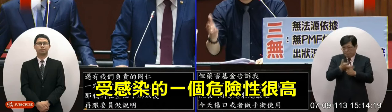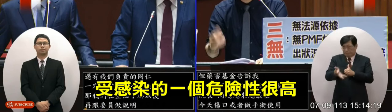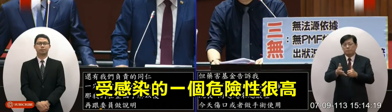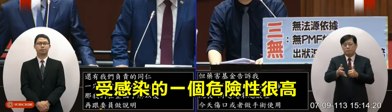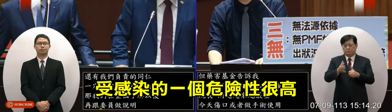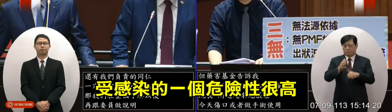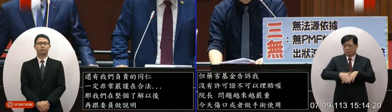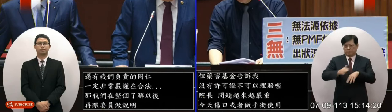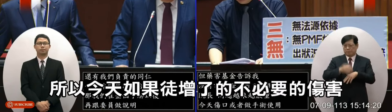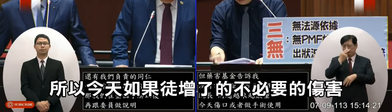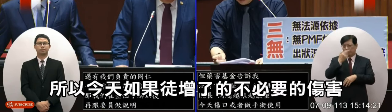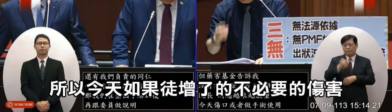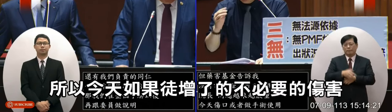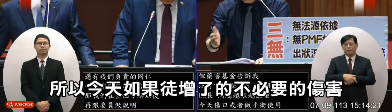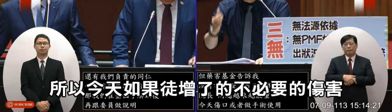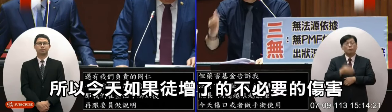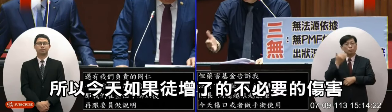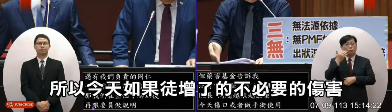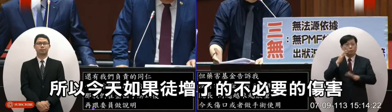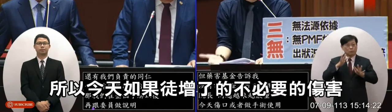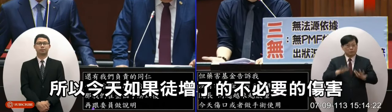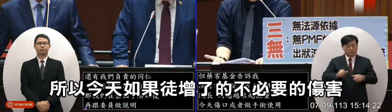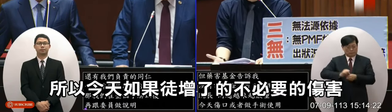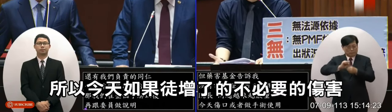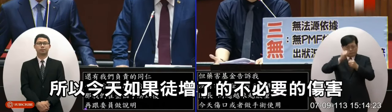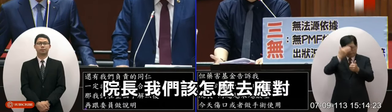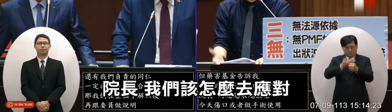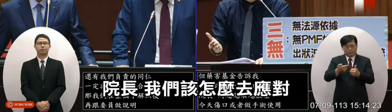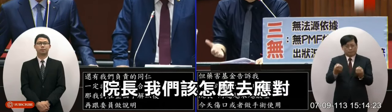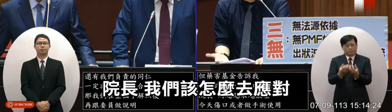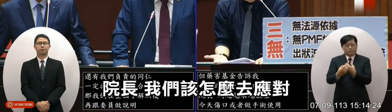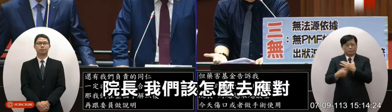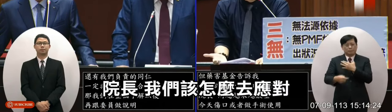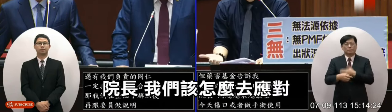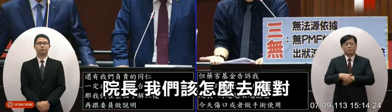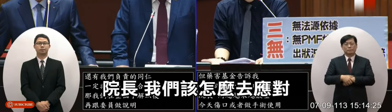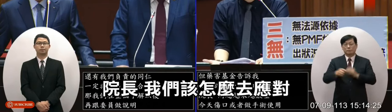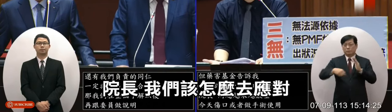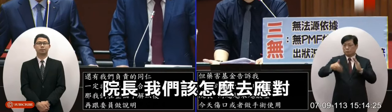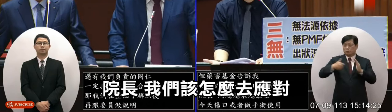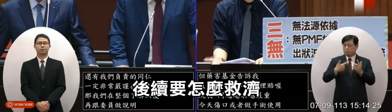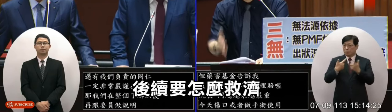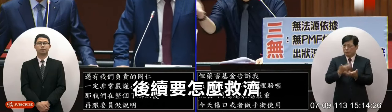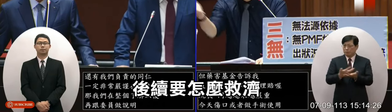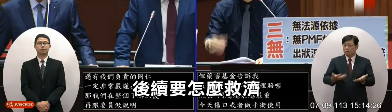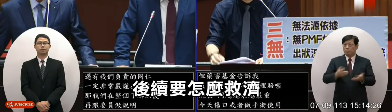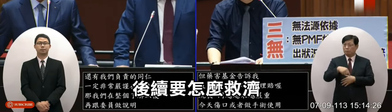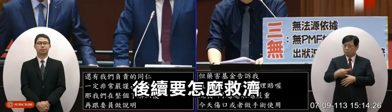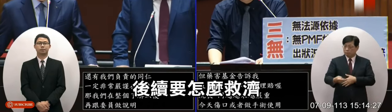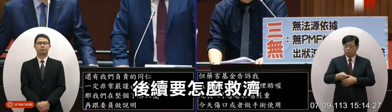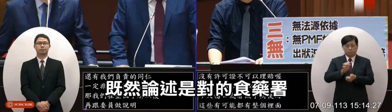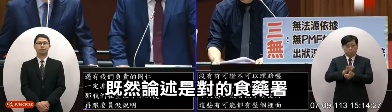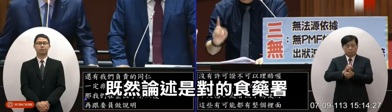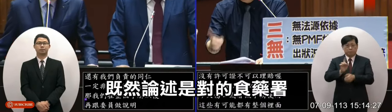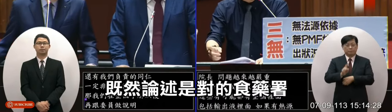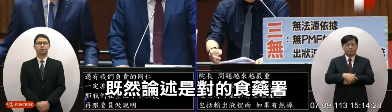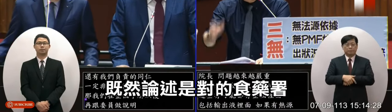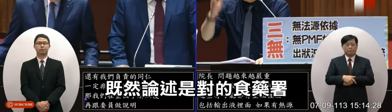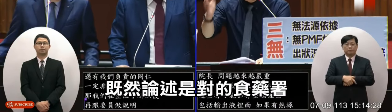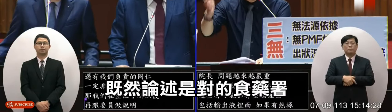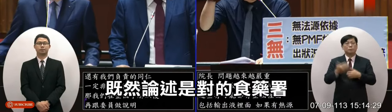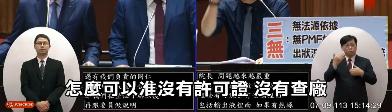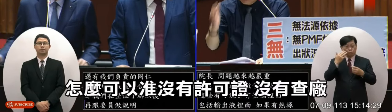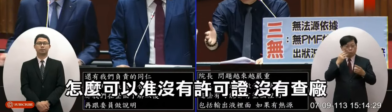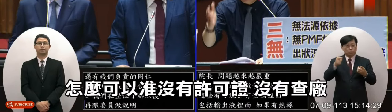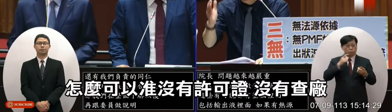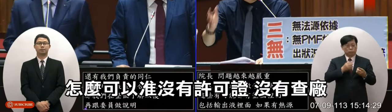险性很高、哦。所以今天如果徒增的不必要的伤害，院长，我们该怎么去应对？后续要怎么救济？既然论述是对的，